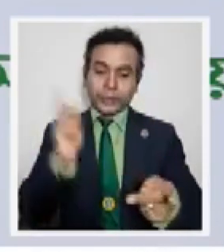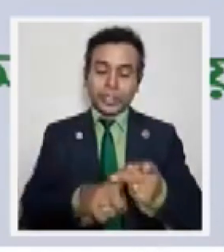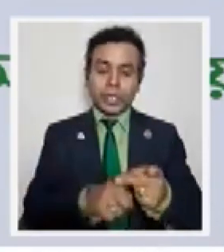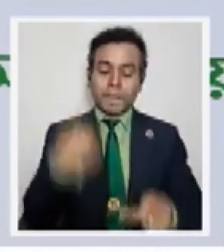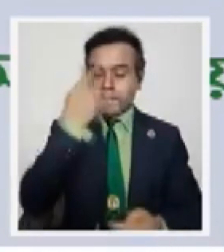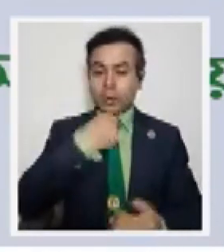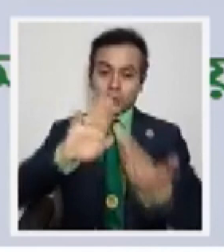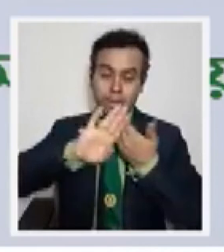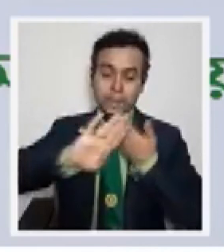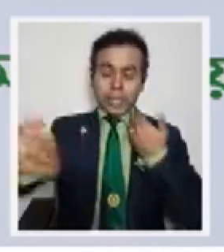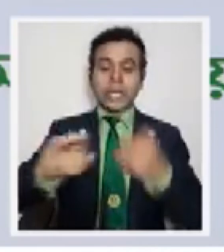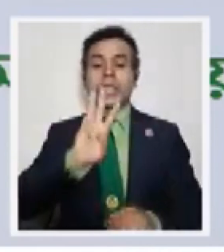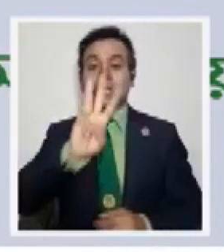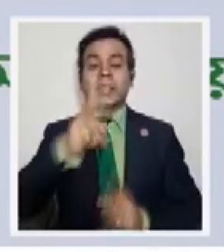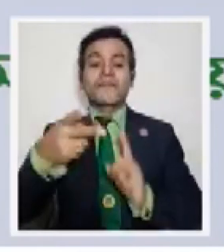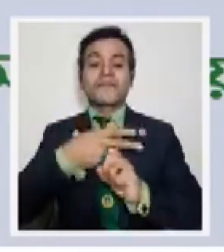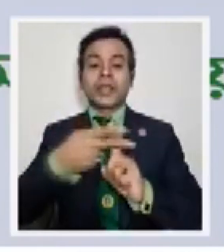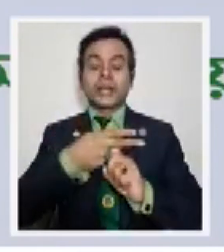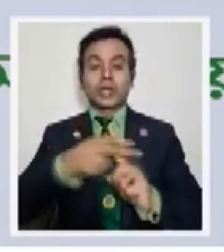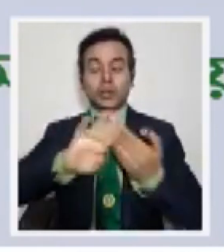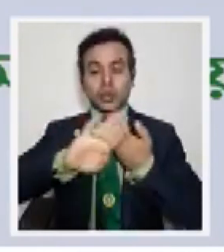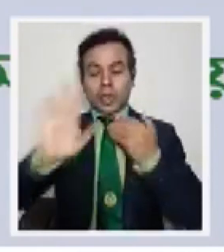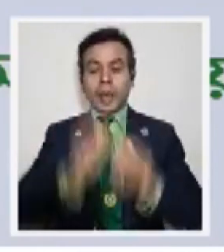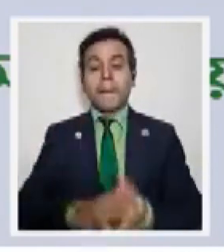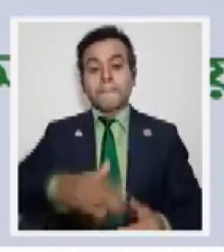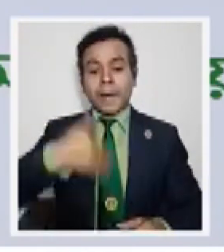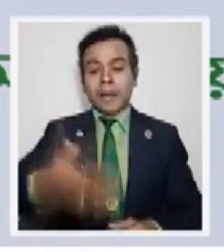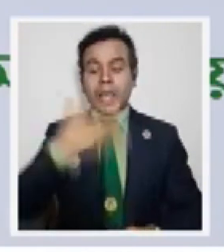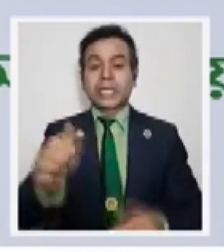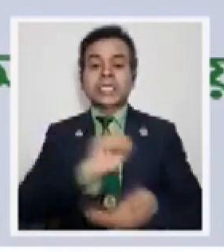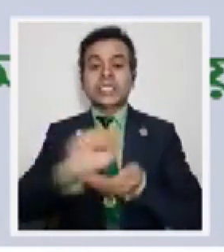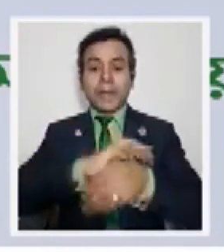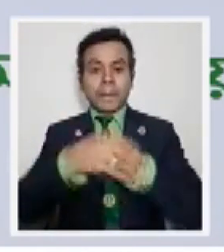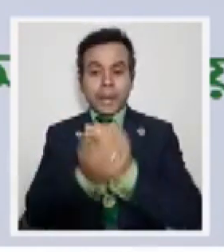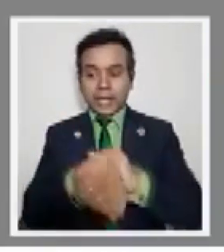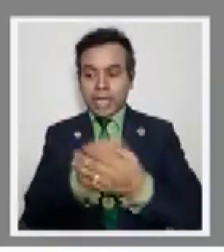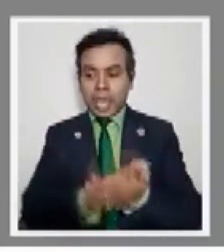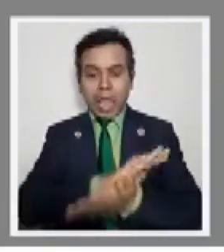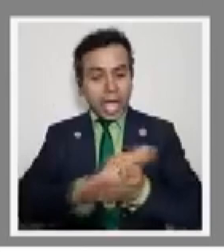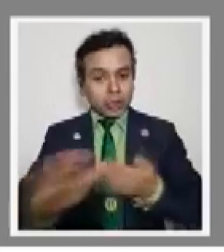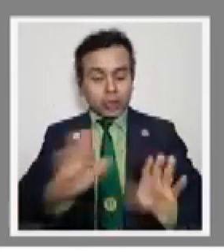মাস্কটা শুধু একক কোনো পদ্ধতি না রোগ প্রতিরোধের জন্য, একই সাথে